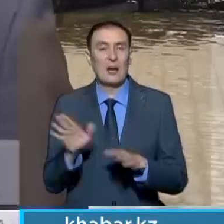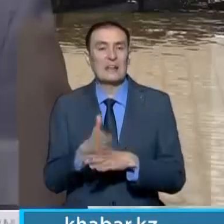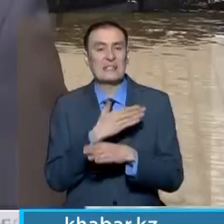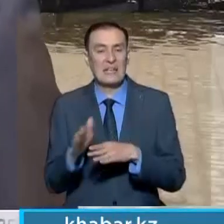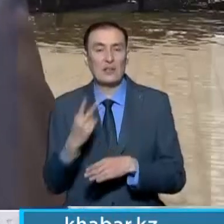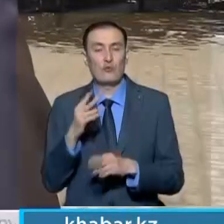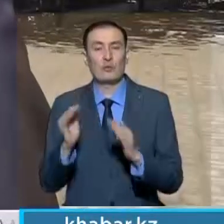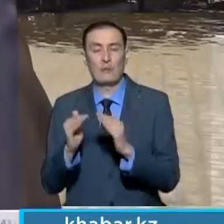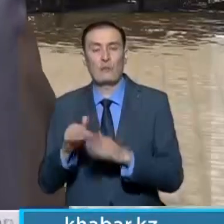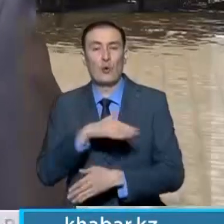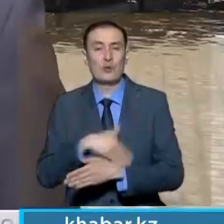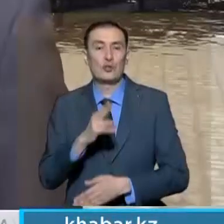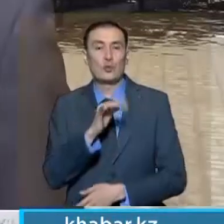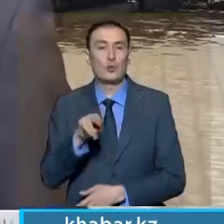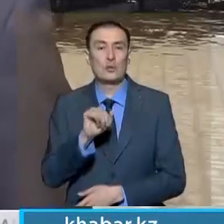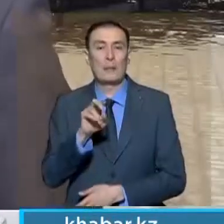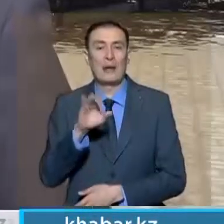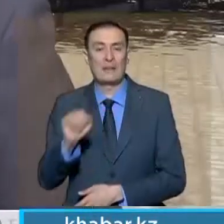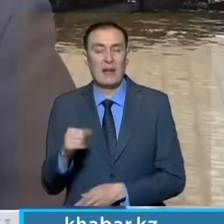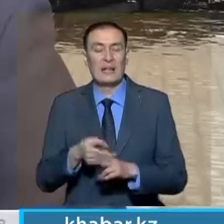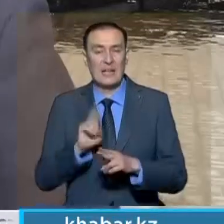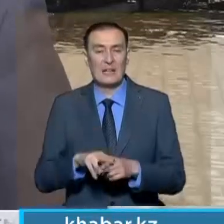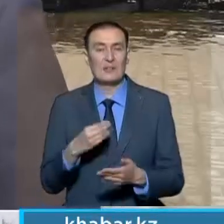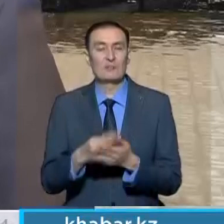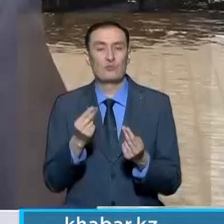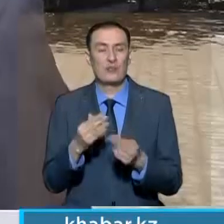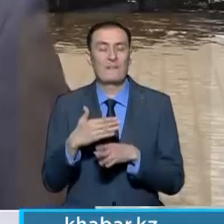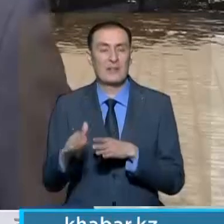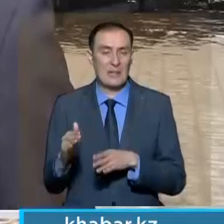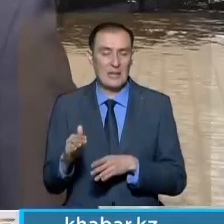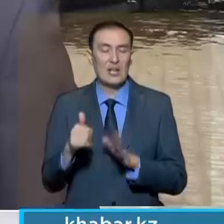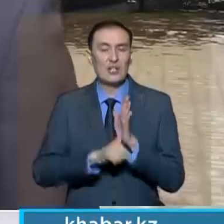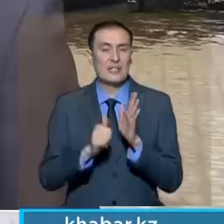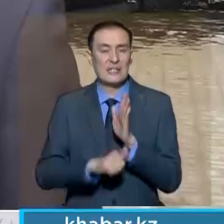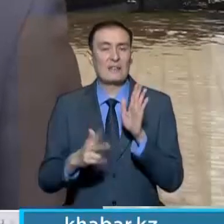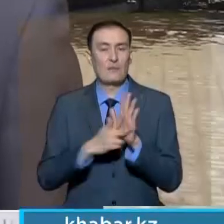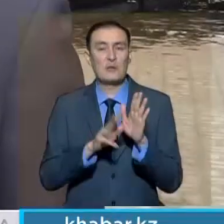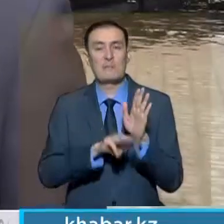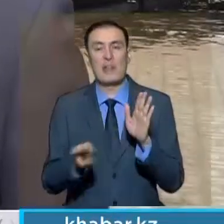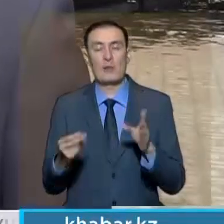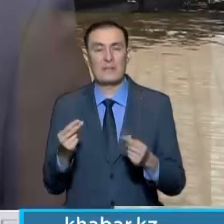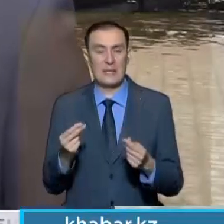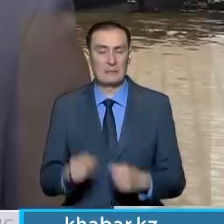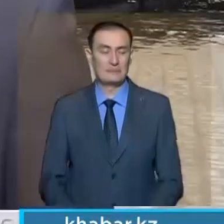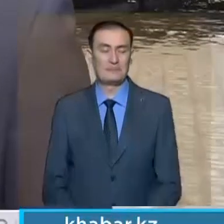жителей двух домов по улице Кудабаева. На это из областного бюджета выделили 68 миллионов тенге.